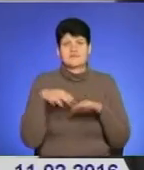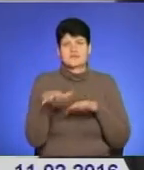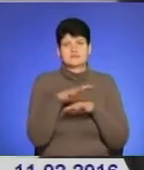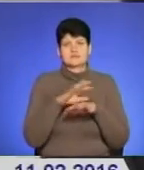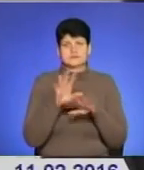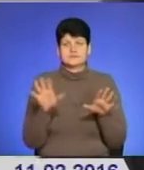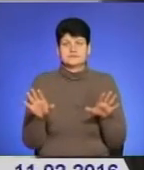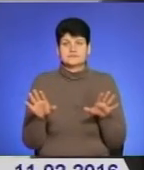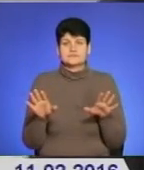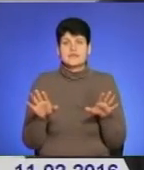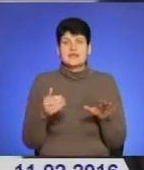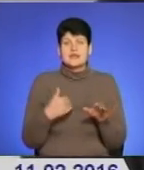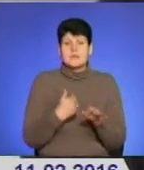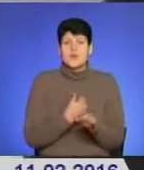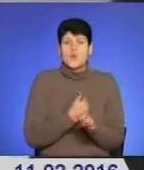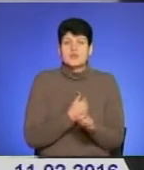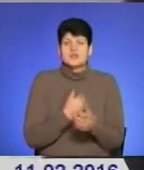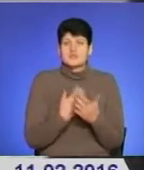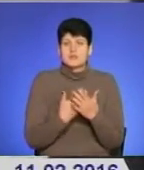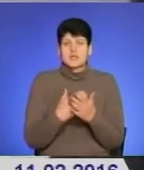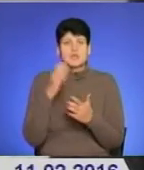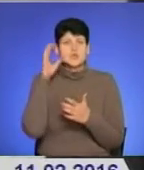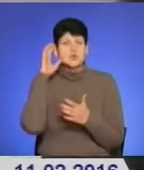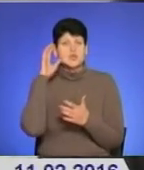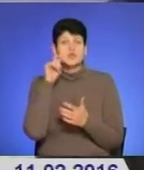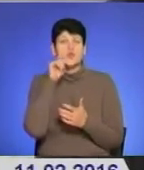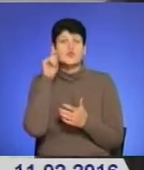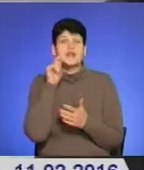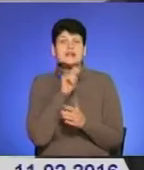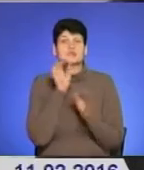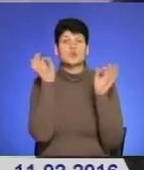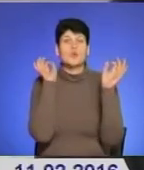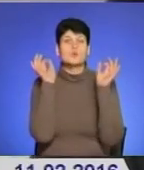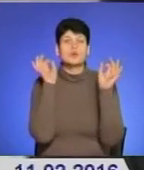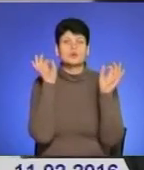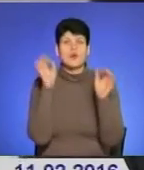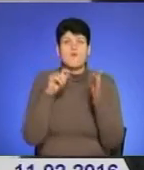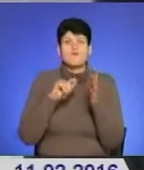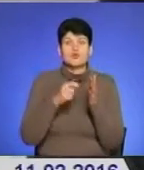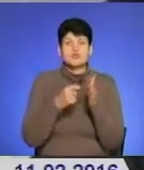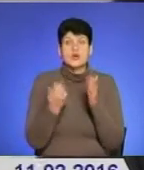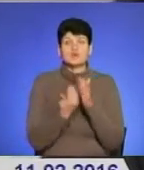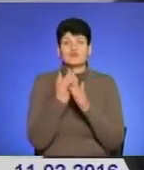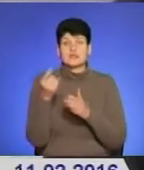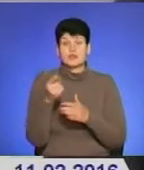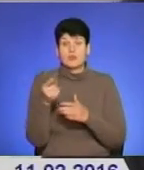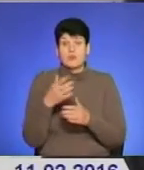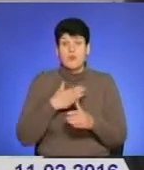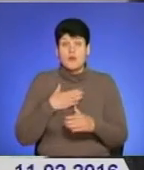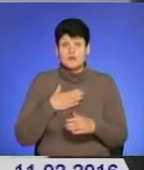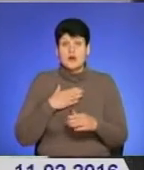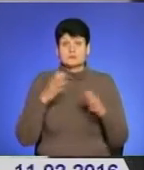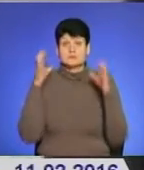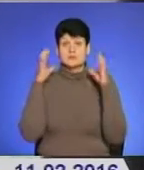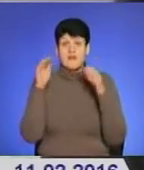загального користування. Я би хотів, наприклад, слухати українську мелодію, але включаю новини Тернополя по наших радіостанціях